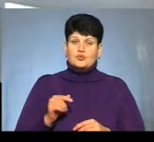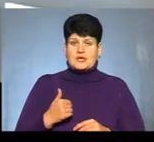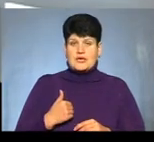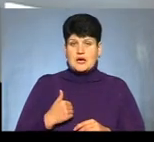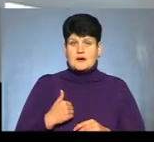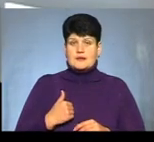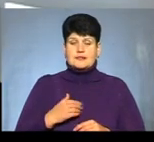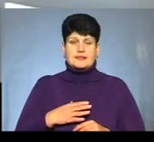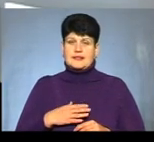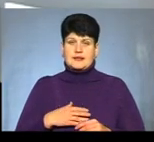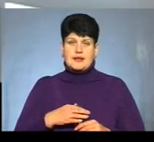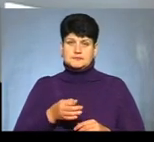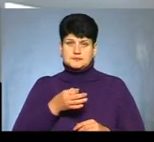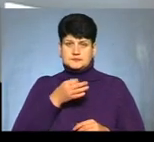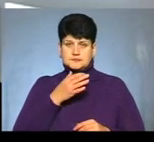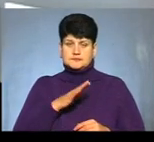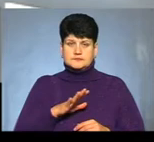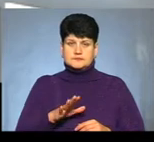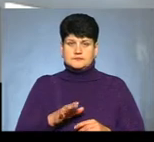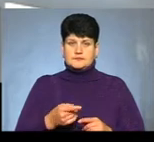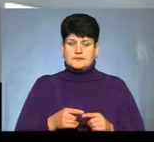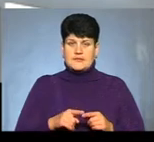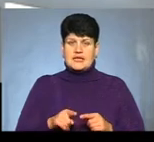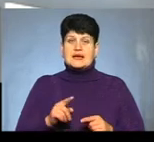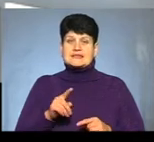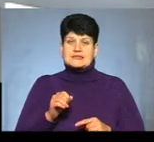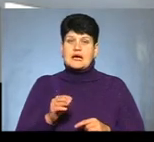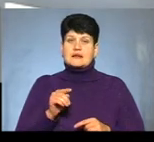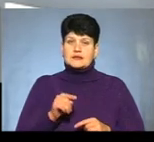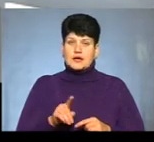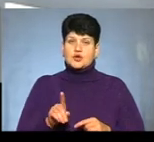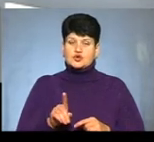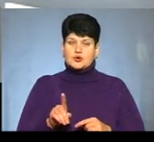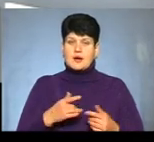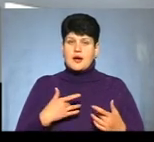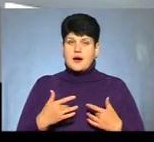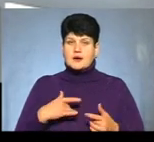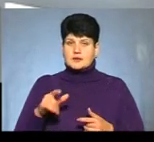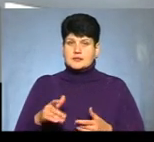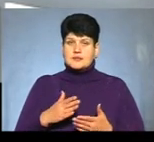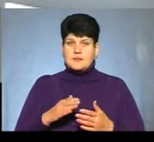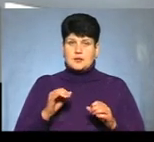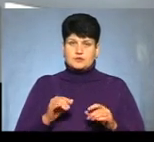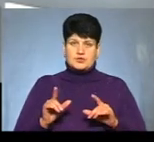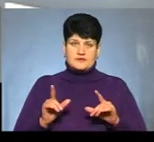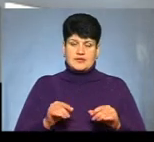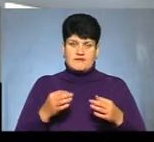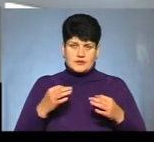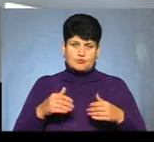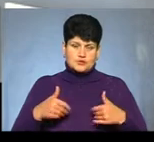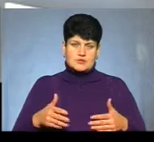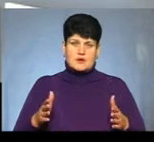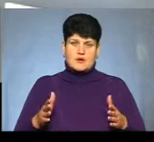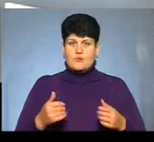Тому я не прихильник такого. Я за те, щоб артисти мали можливість з'їхати,